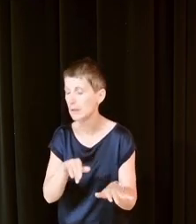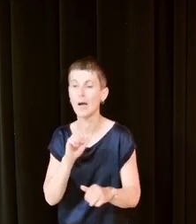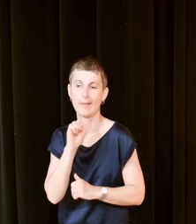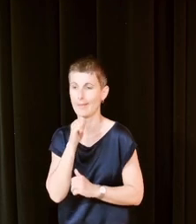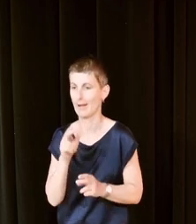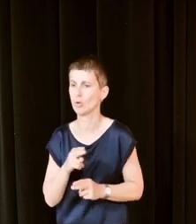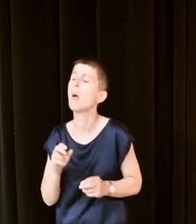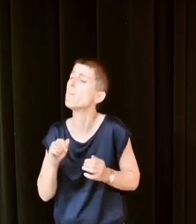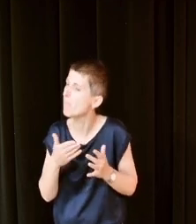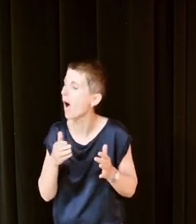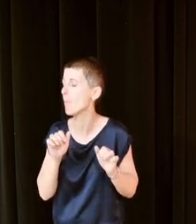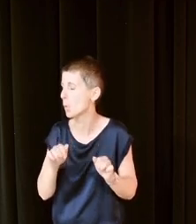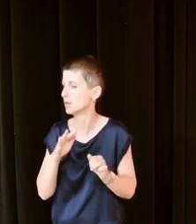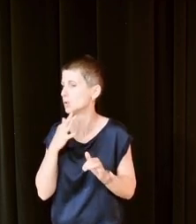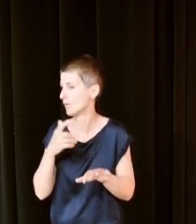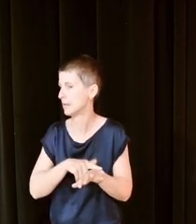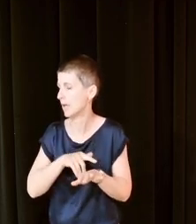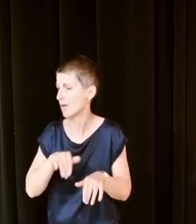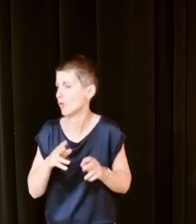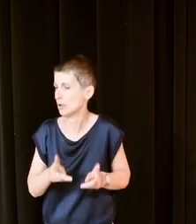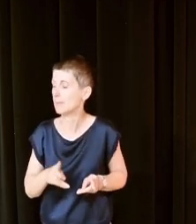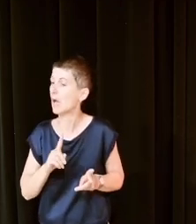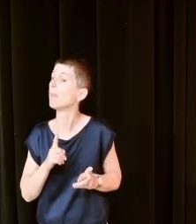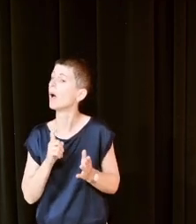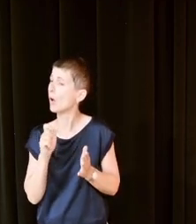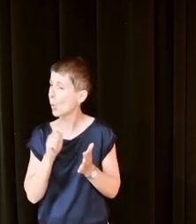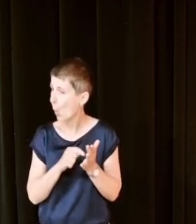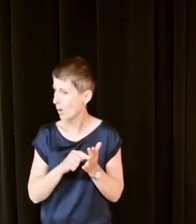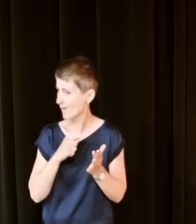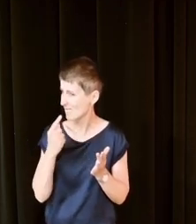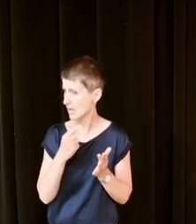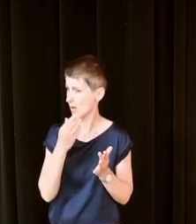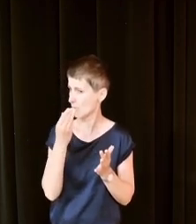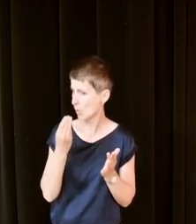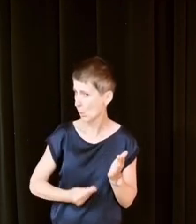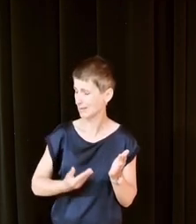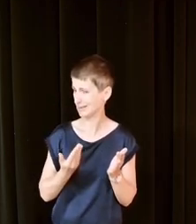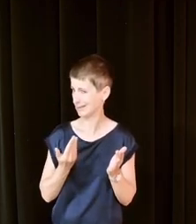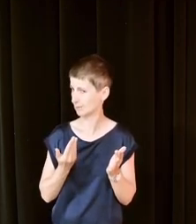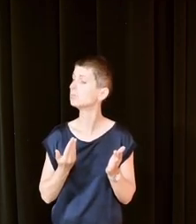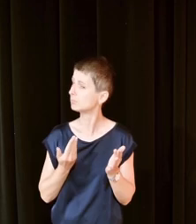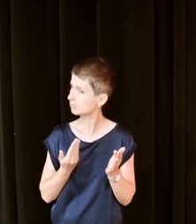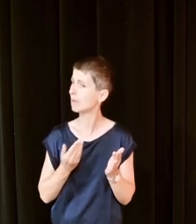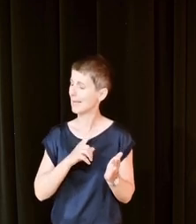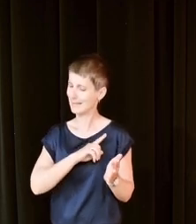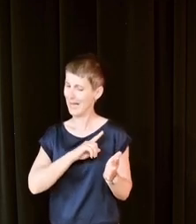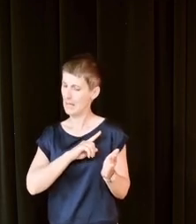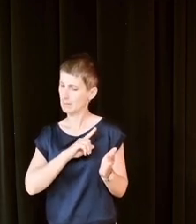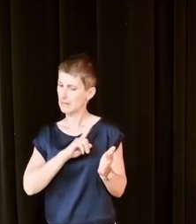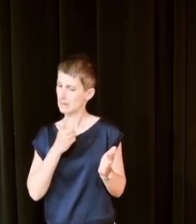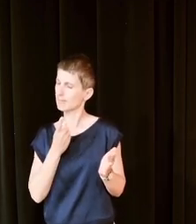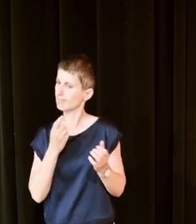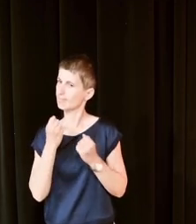Vielleicht manchmal auch, aber nicht nur, sondern weil wir uns darin als Gesellschaften selbst vergewissern, weil wir uns